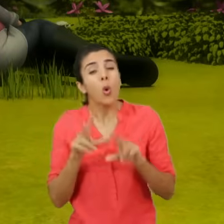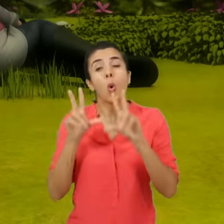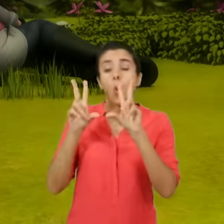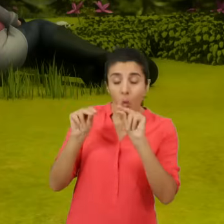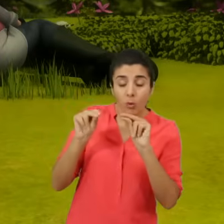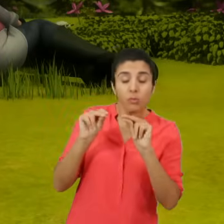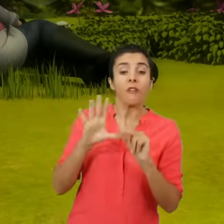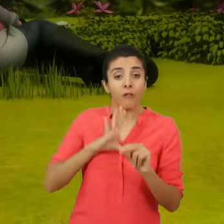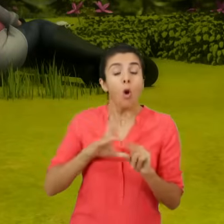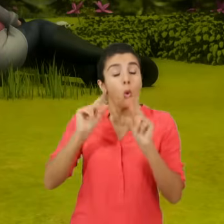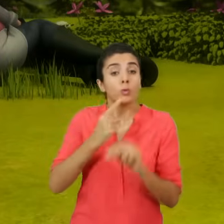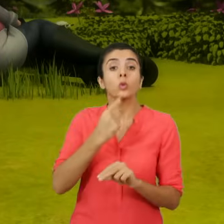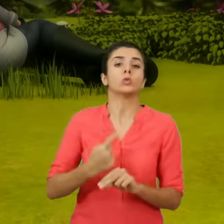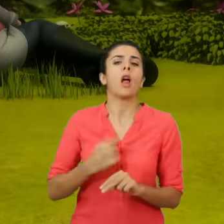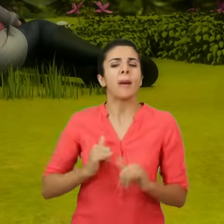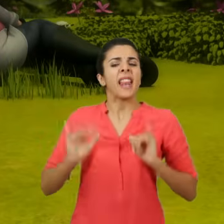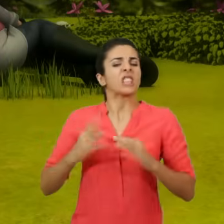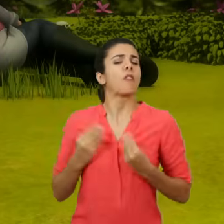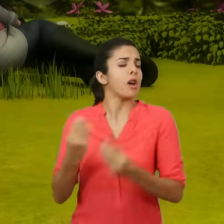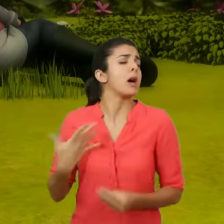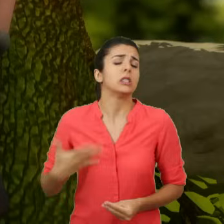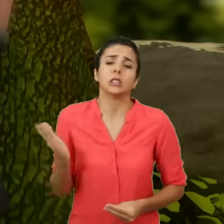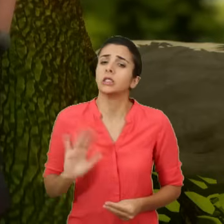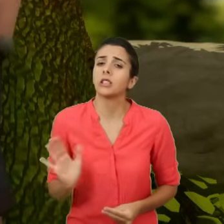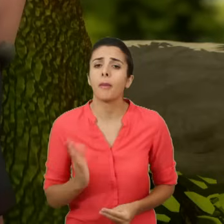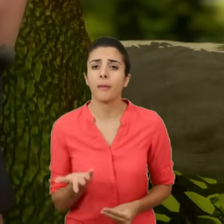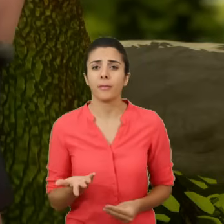Uyuyorsan uyuyorum de. Seni rahatsız etmek istemiyorum.